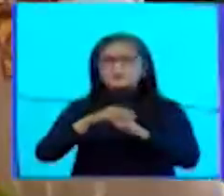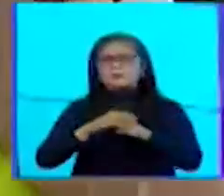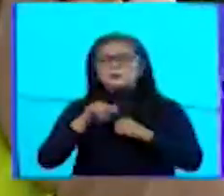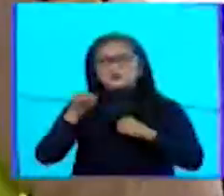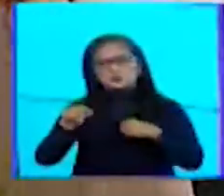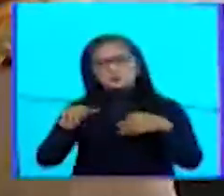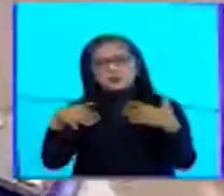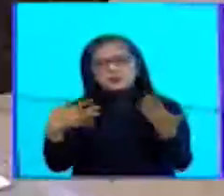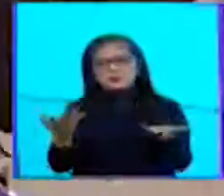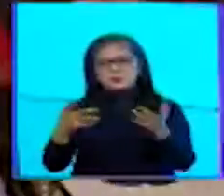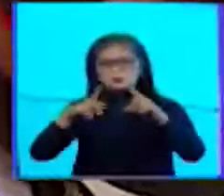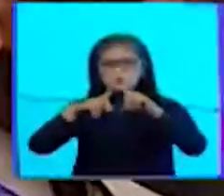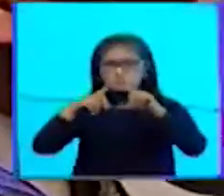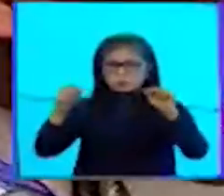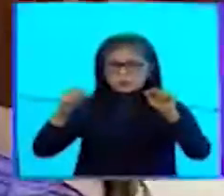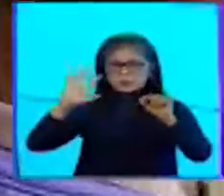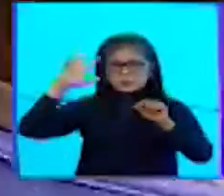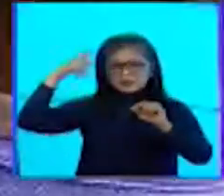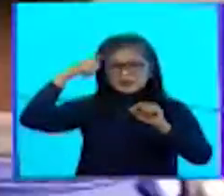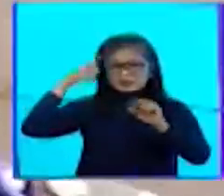surat dinas bagi penumpang kendaraan.